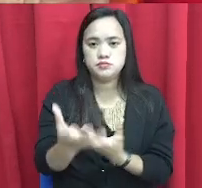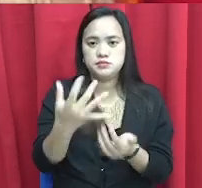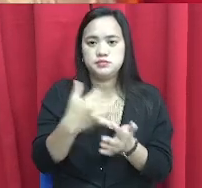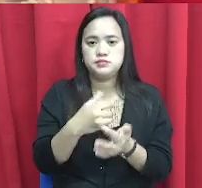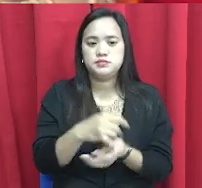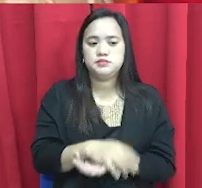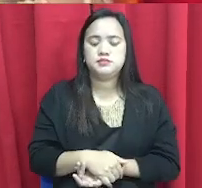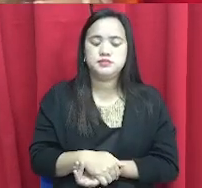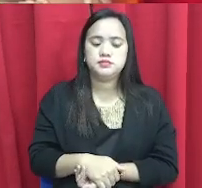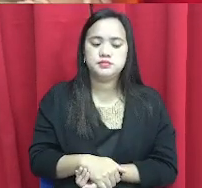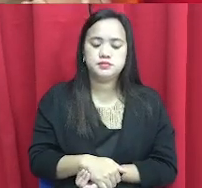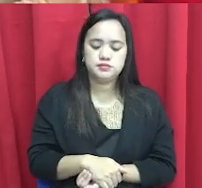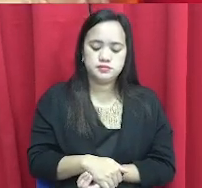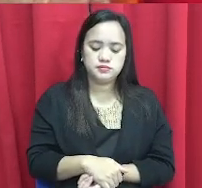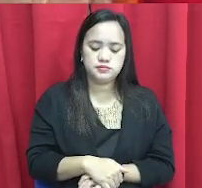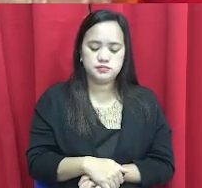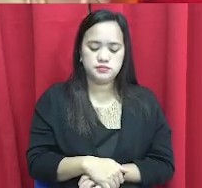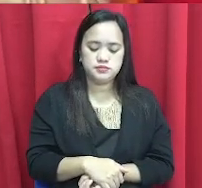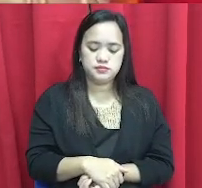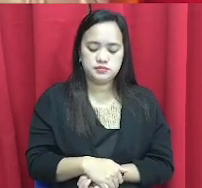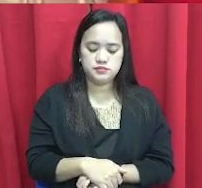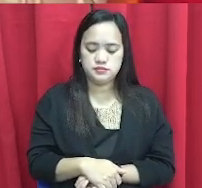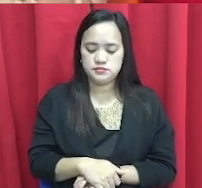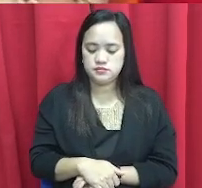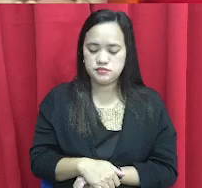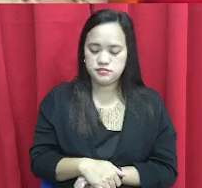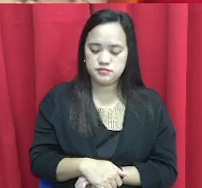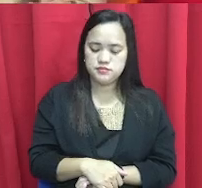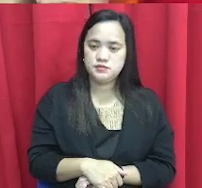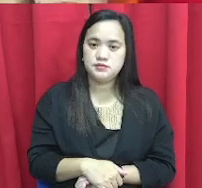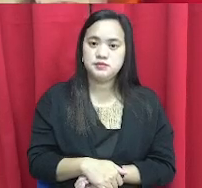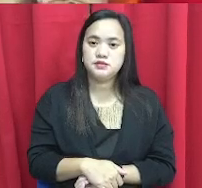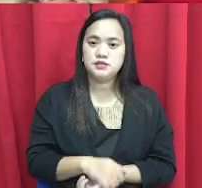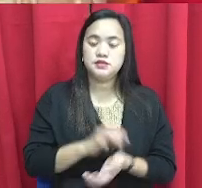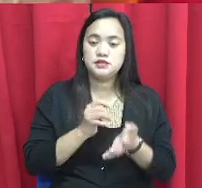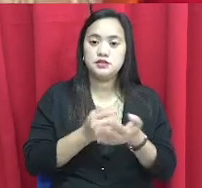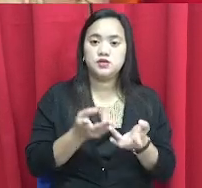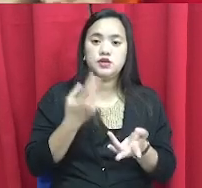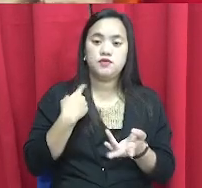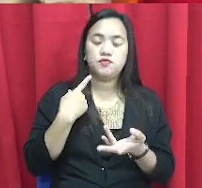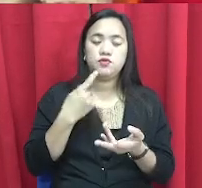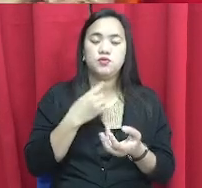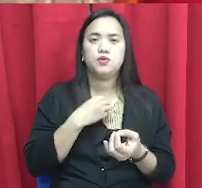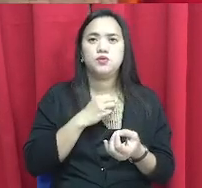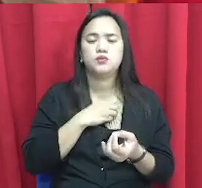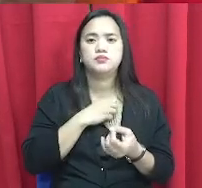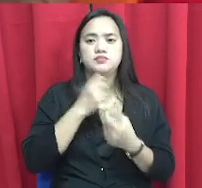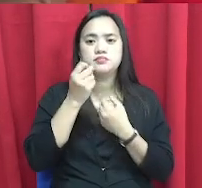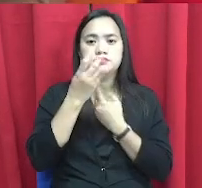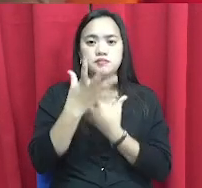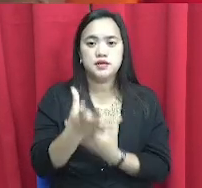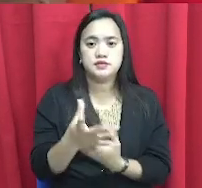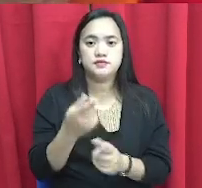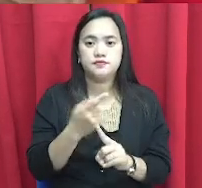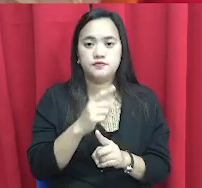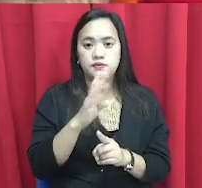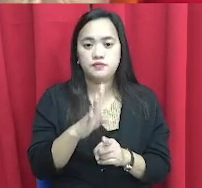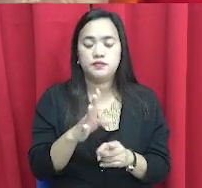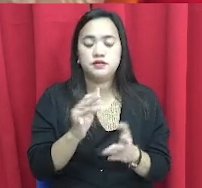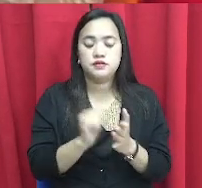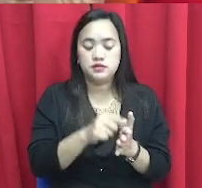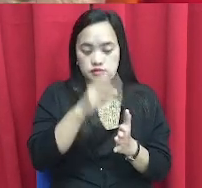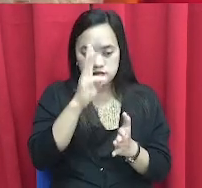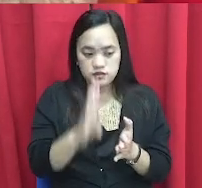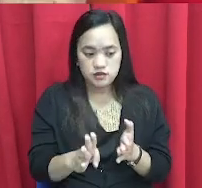biblya e nasayo nasayo yung yung ung yung blessing yung pangako ng panginoon na pagpapalain ng family mo